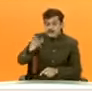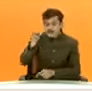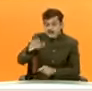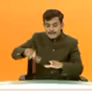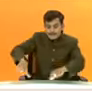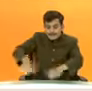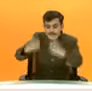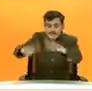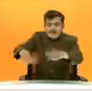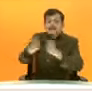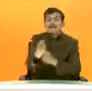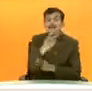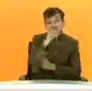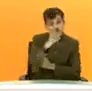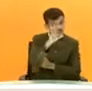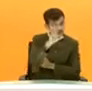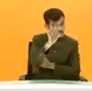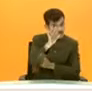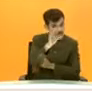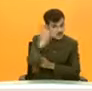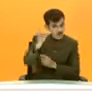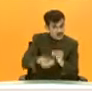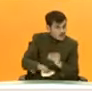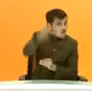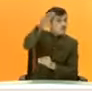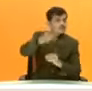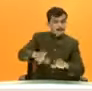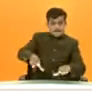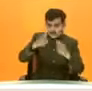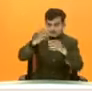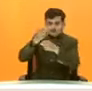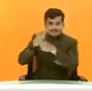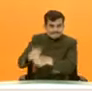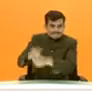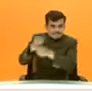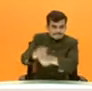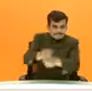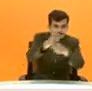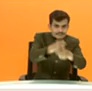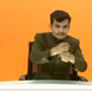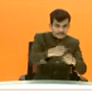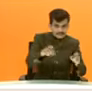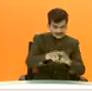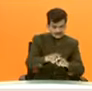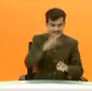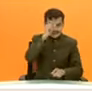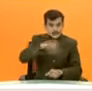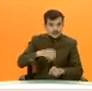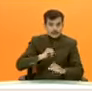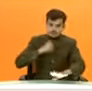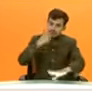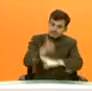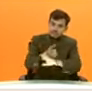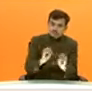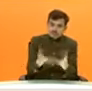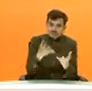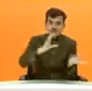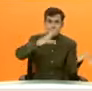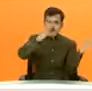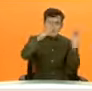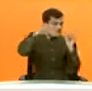140 करोड़ से ज्यादा पेड़ लगाए गए हैं। भारत की इस पहल को देखते हुए देश के बाहर भी लोगों